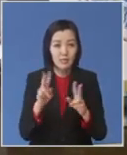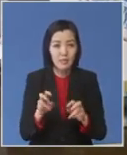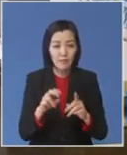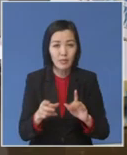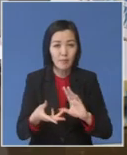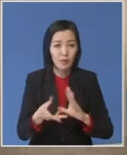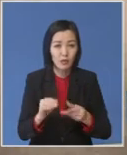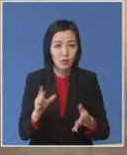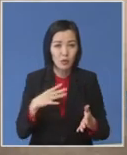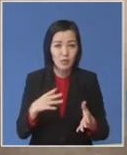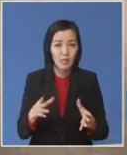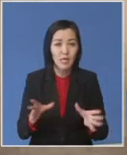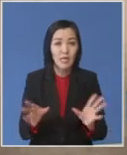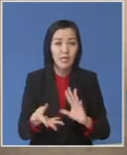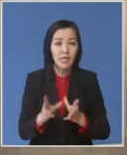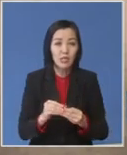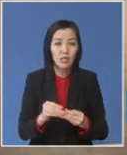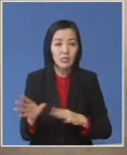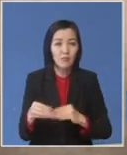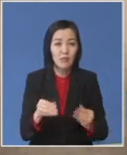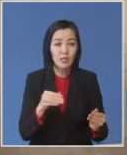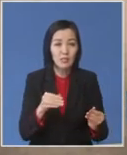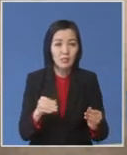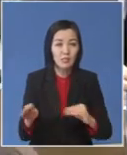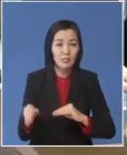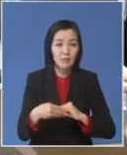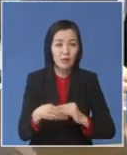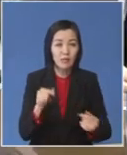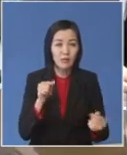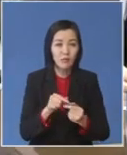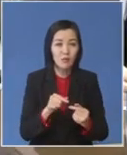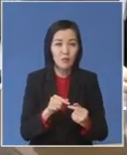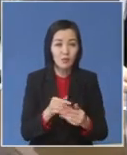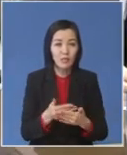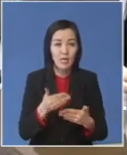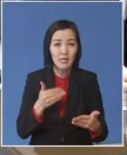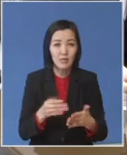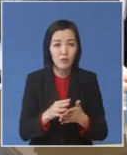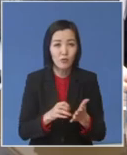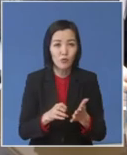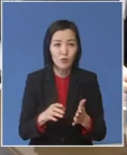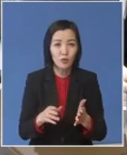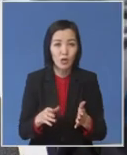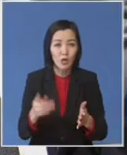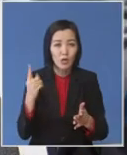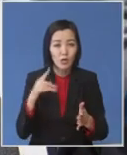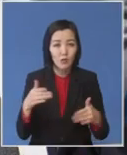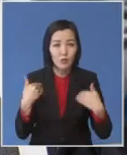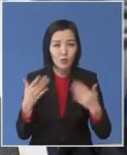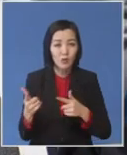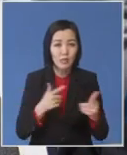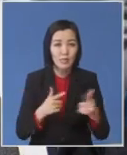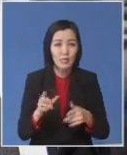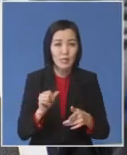жүргізген. Нәтижесінде сыбайлас жемқорлықтың алдын алу мақсатында 900-ден астам ұсыныс әзірленген. Сонымен қатар Ақсу, Көксу, Алакөл,